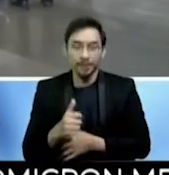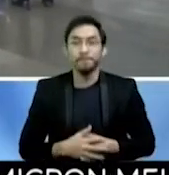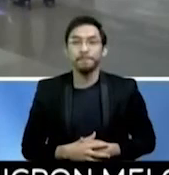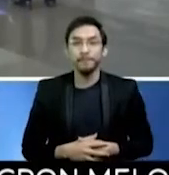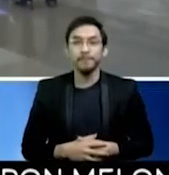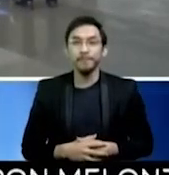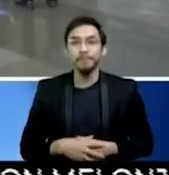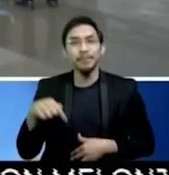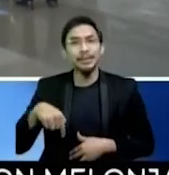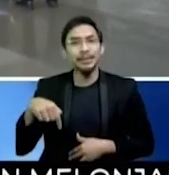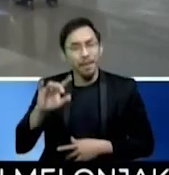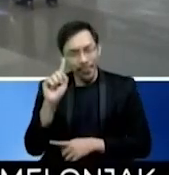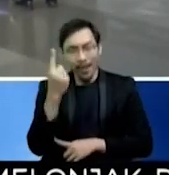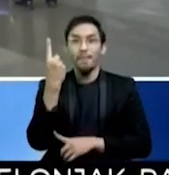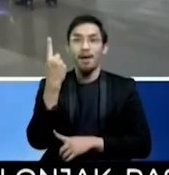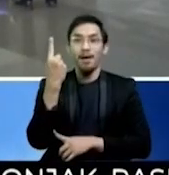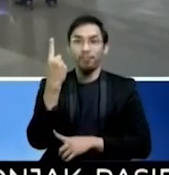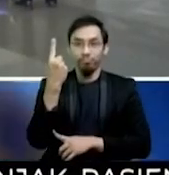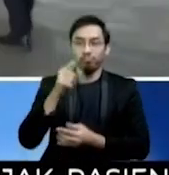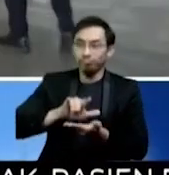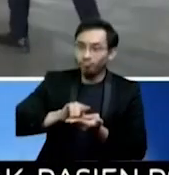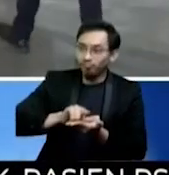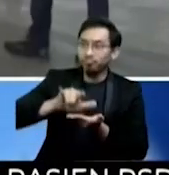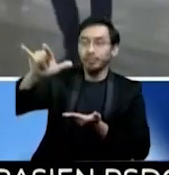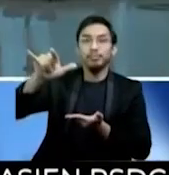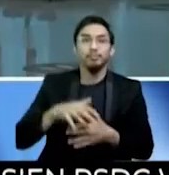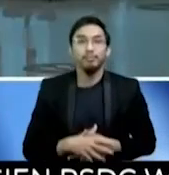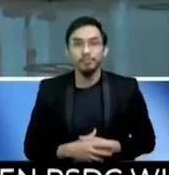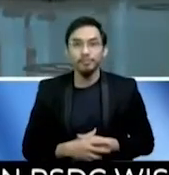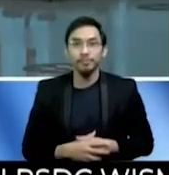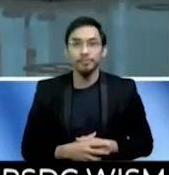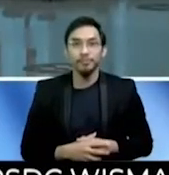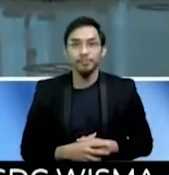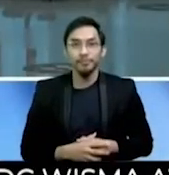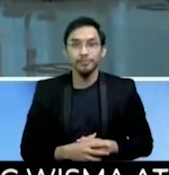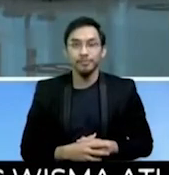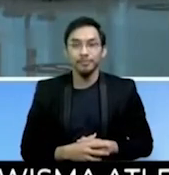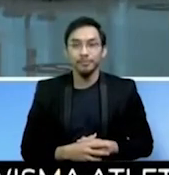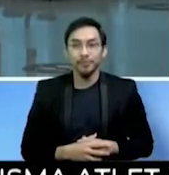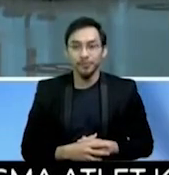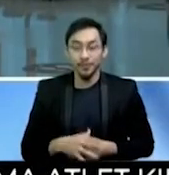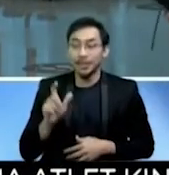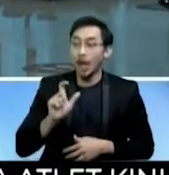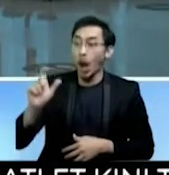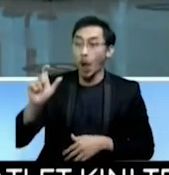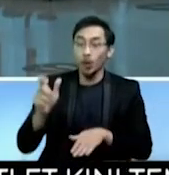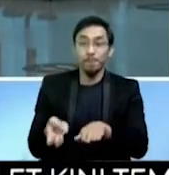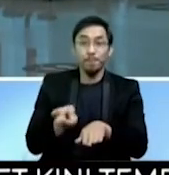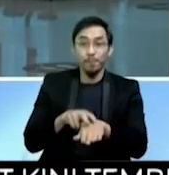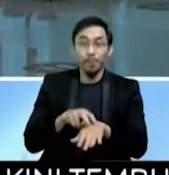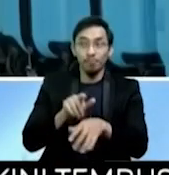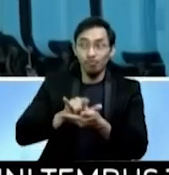merupakan perdana keberangkatan jamaah umroh selama pandemi COVID-19. Calon jamaah umroh akan diberangkatkan menuju